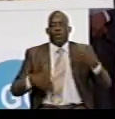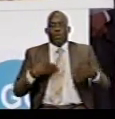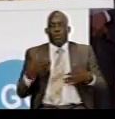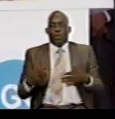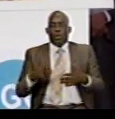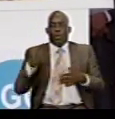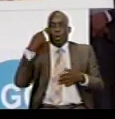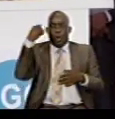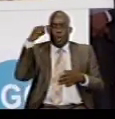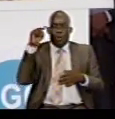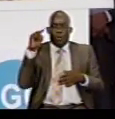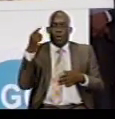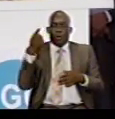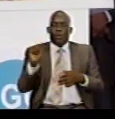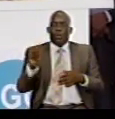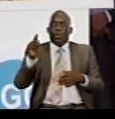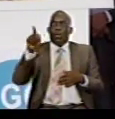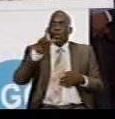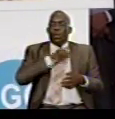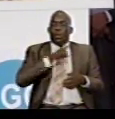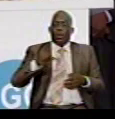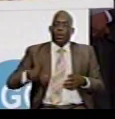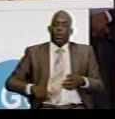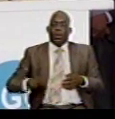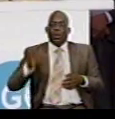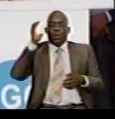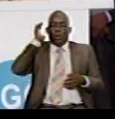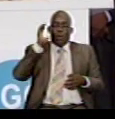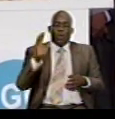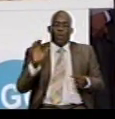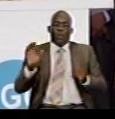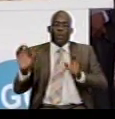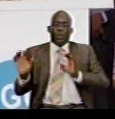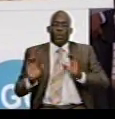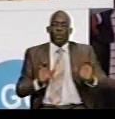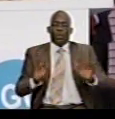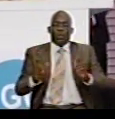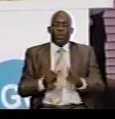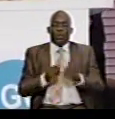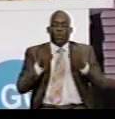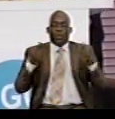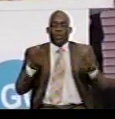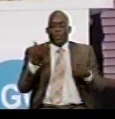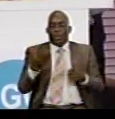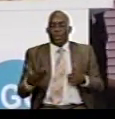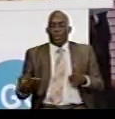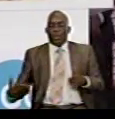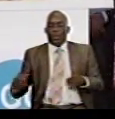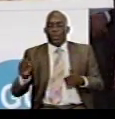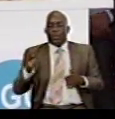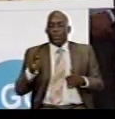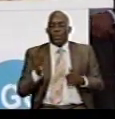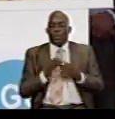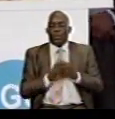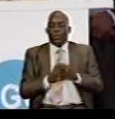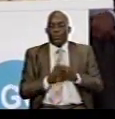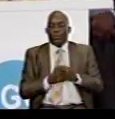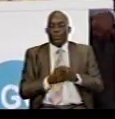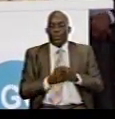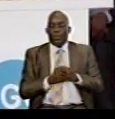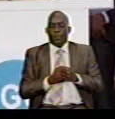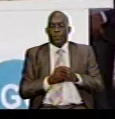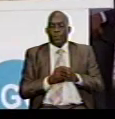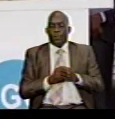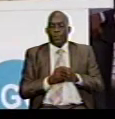the Lord will do great things. Car l'Éternel fera de